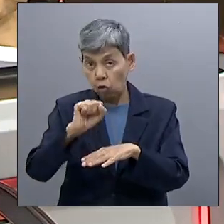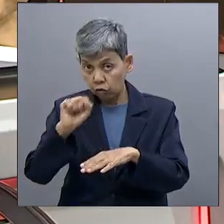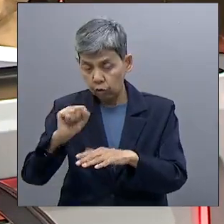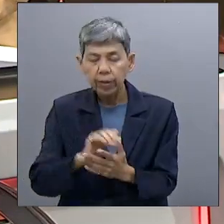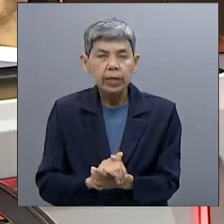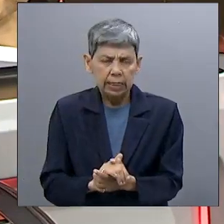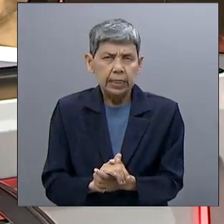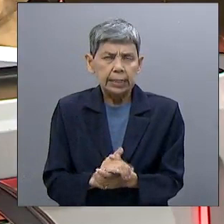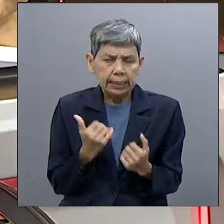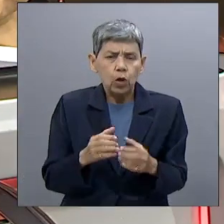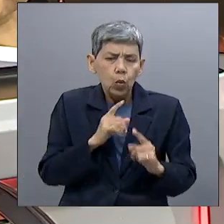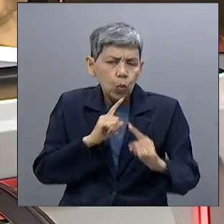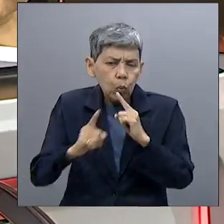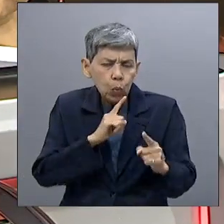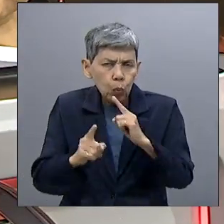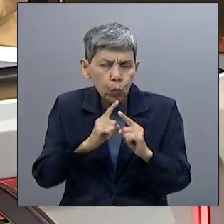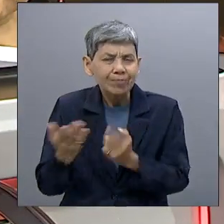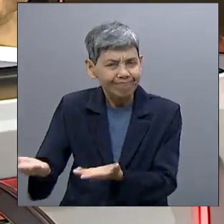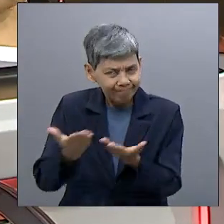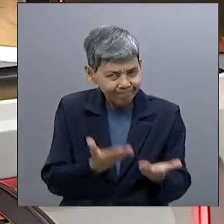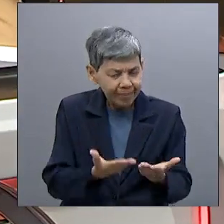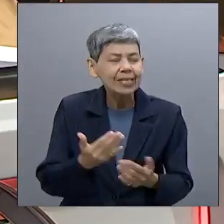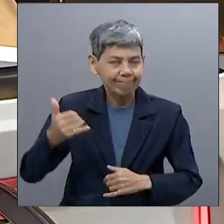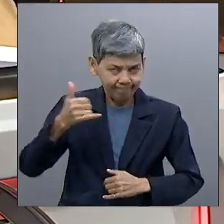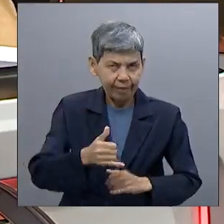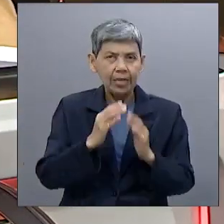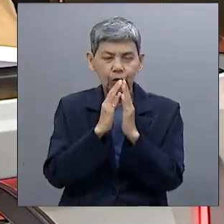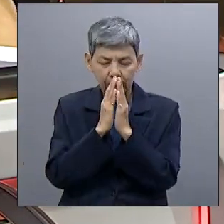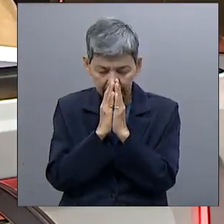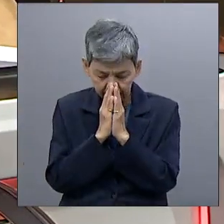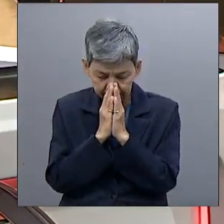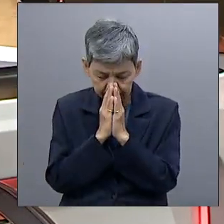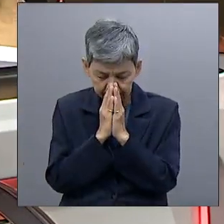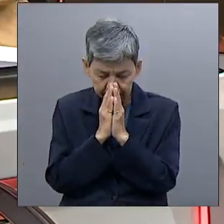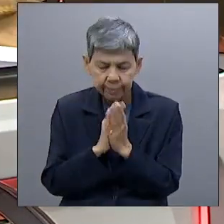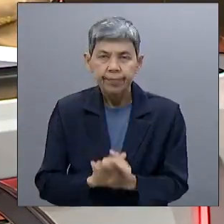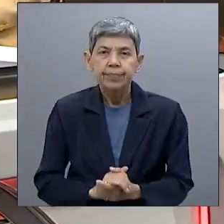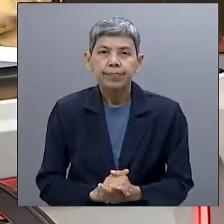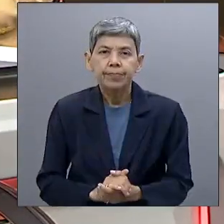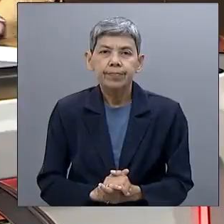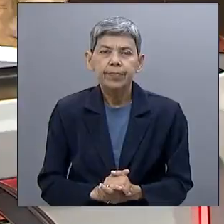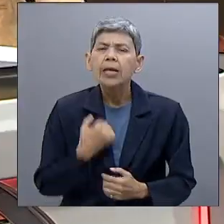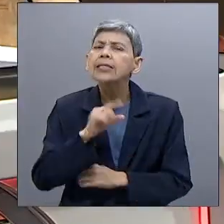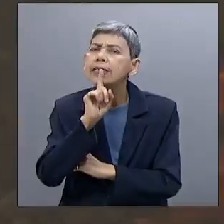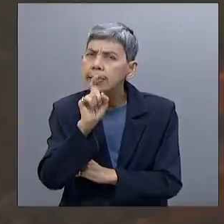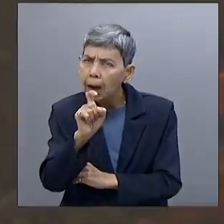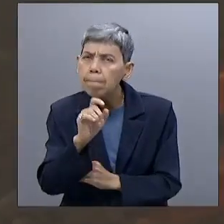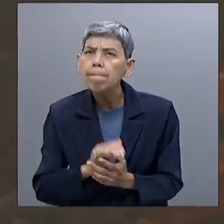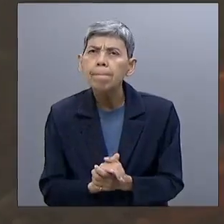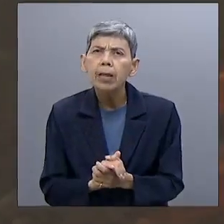ที่อยู่ในคณะเจรจาวันนี้ให้เกียรติมาให้สัมภาษณ์ด้วยตัวเองนะคะสวัสดีค่ะ สวัสดีค่ะ ค่ะสอบถามคุณมุกก่อนว่